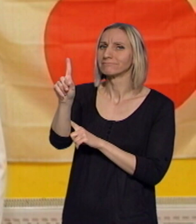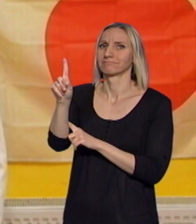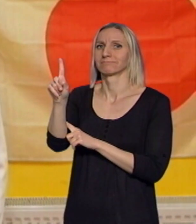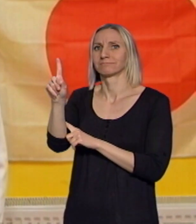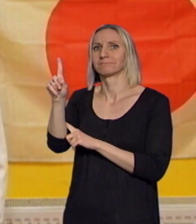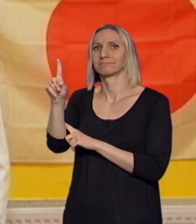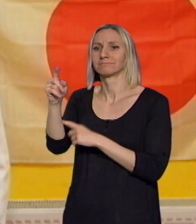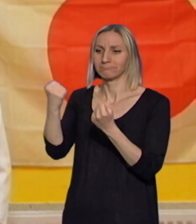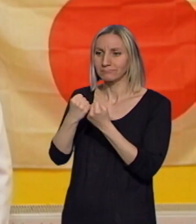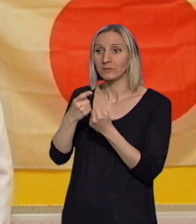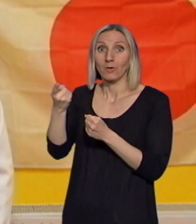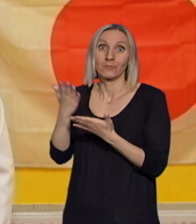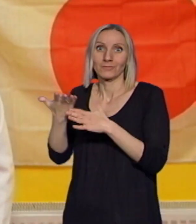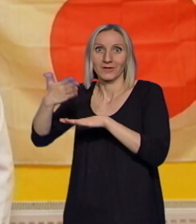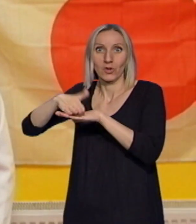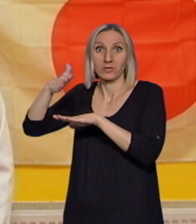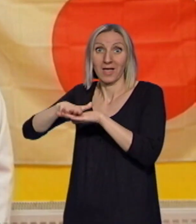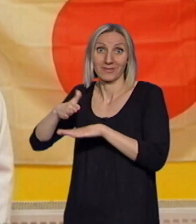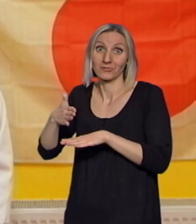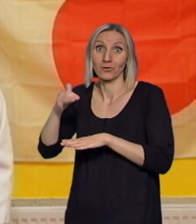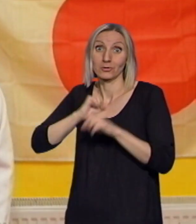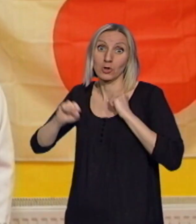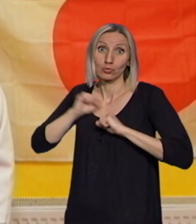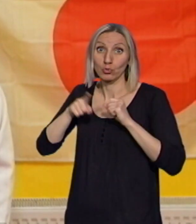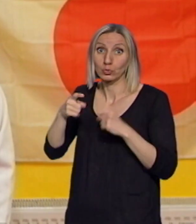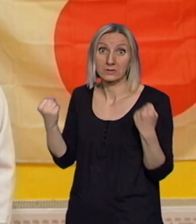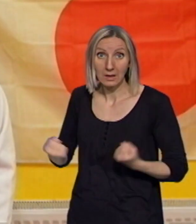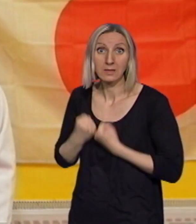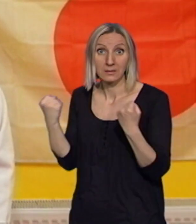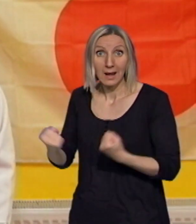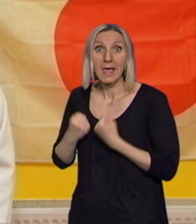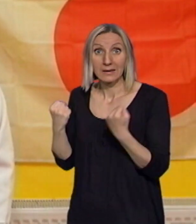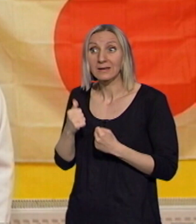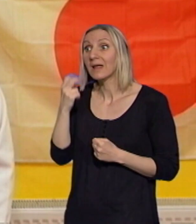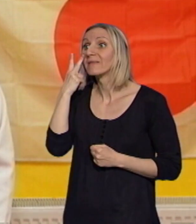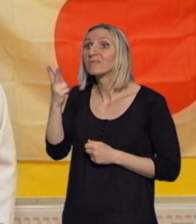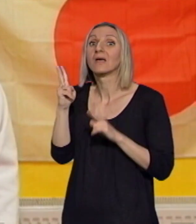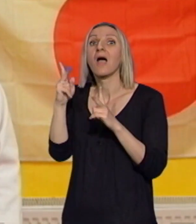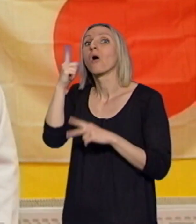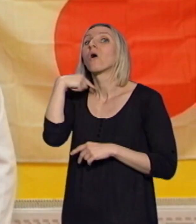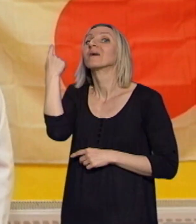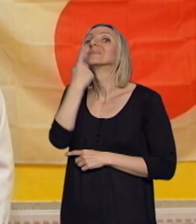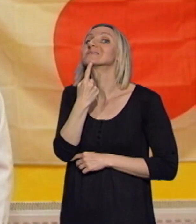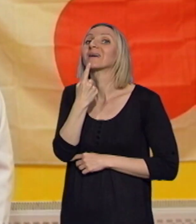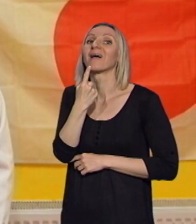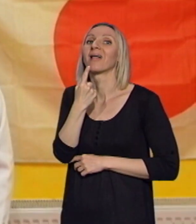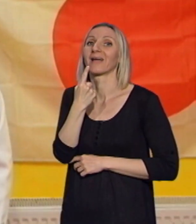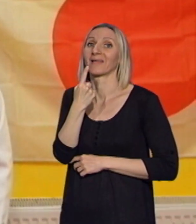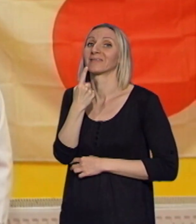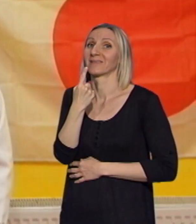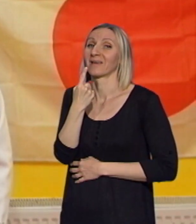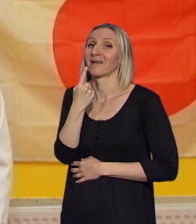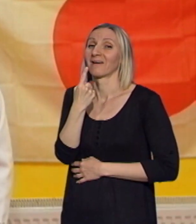jedan dodatni motiv, da se trudi, da trenira i da vidi kako izgleda